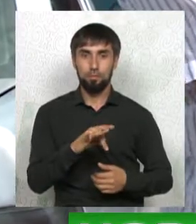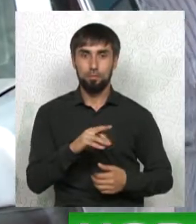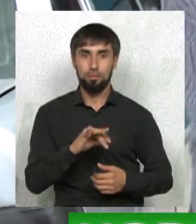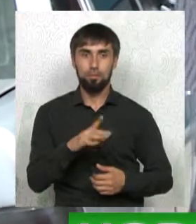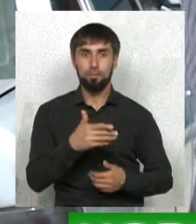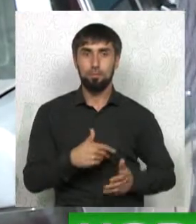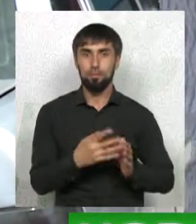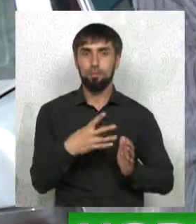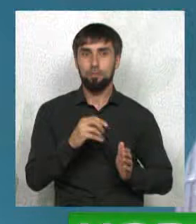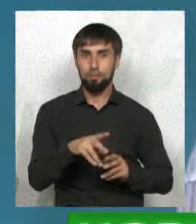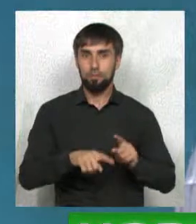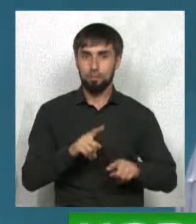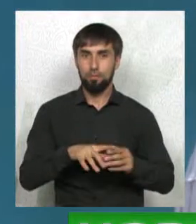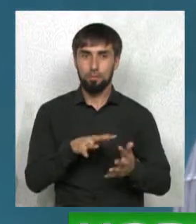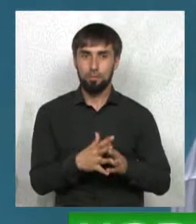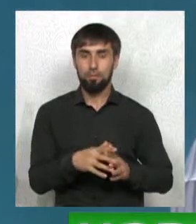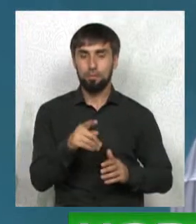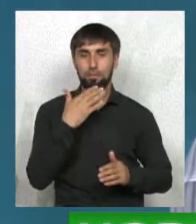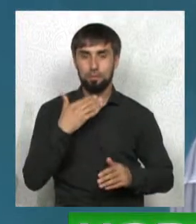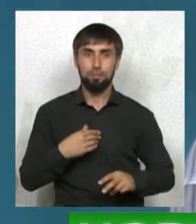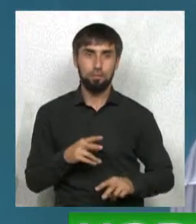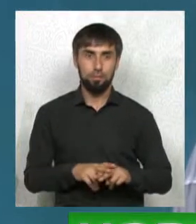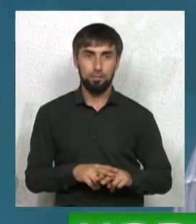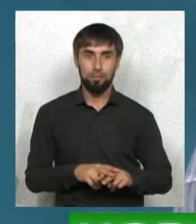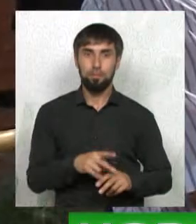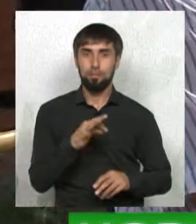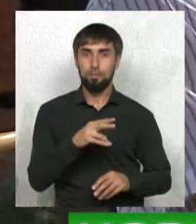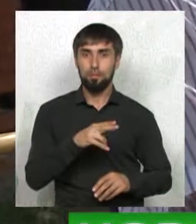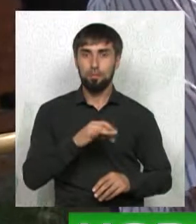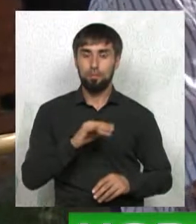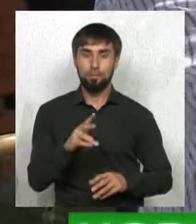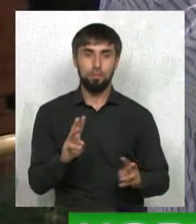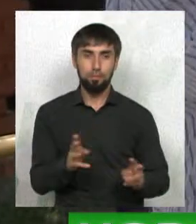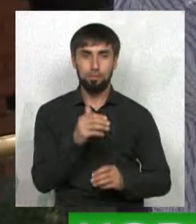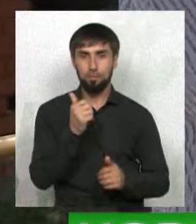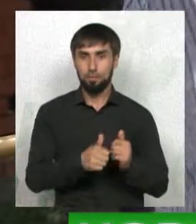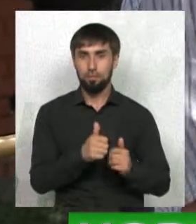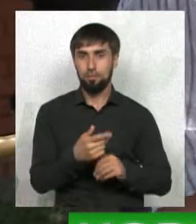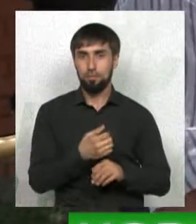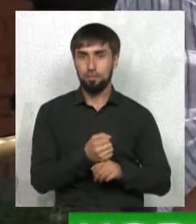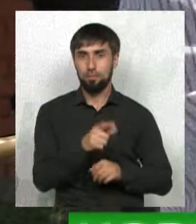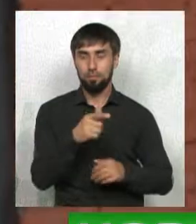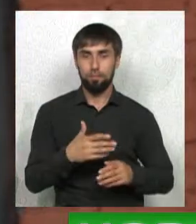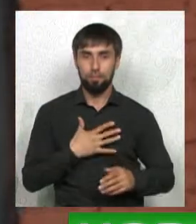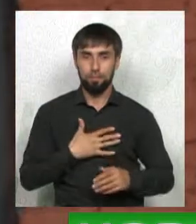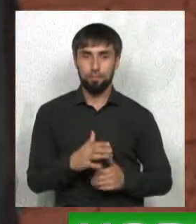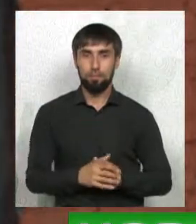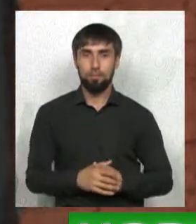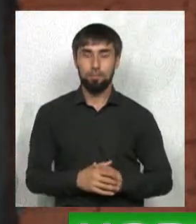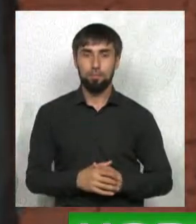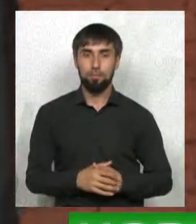более 40 лет. Родное село поистине его любимое место. Но полигон и его возгорания часто заставляли переживать. Ну,